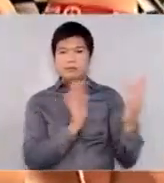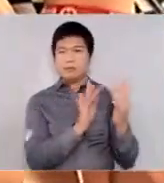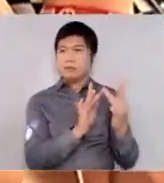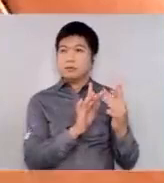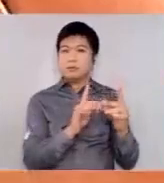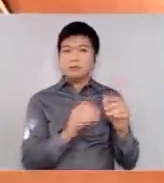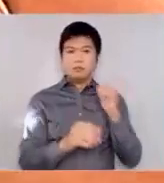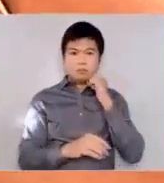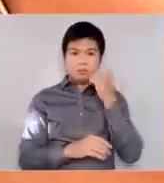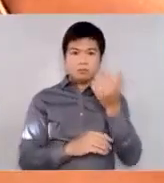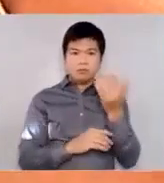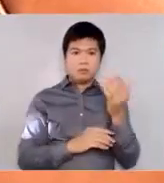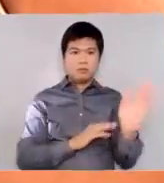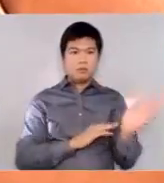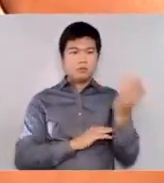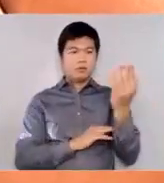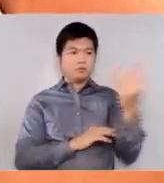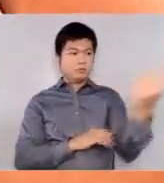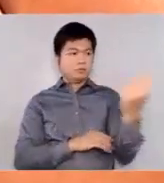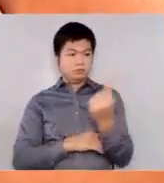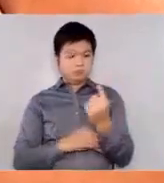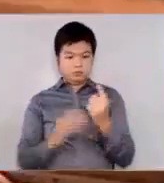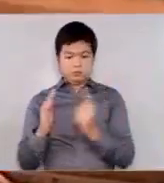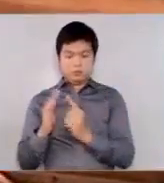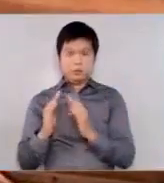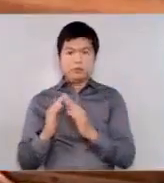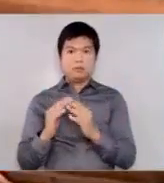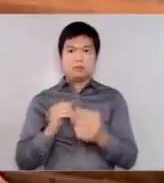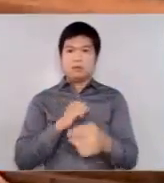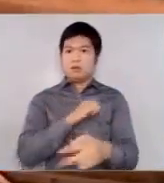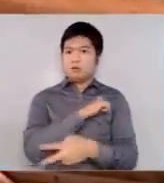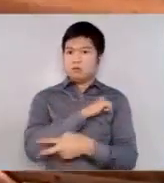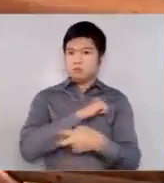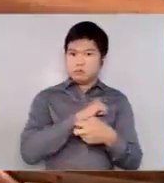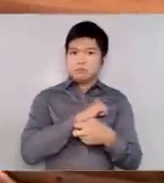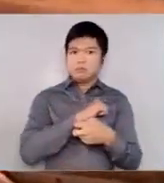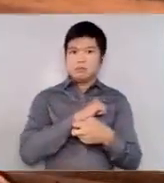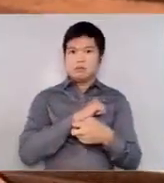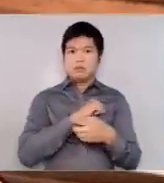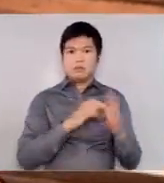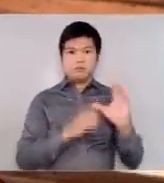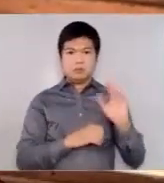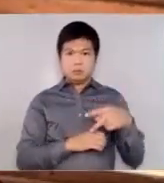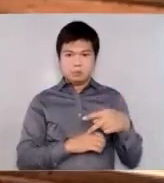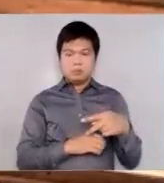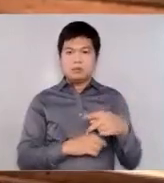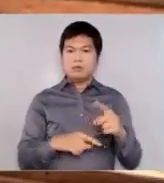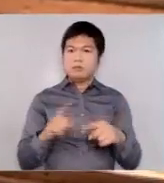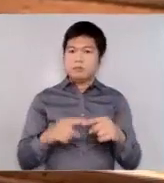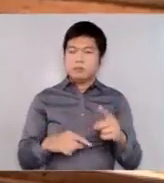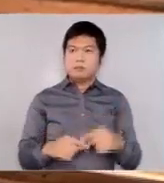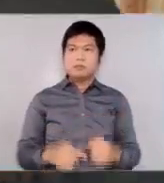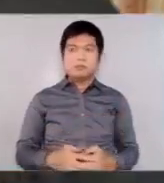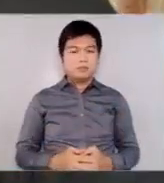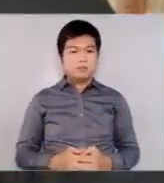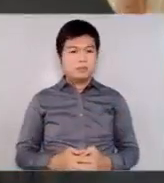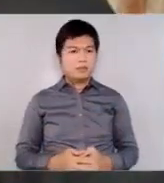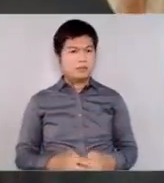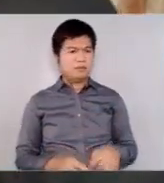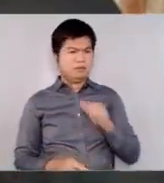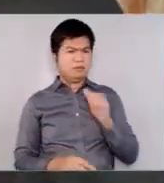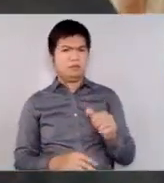Marie na umiiyak at sinabi na hold up sila ng kanyang kaibigan at nakuha ang kanilang cellphone. Po, sabi ko, hindi kita papagalitan